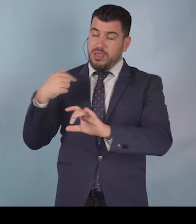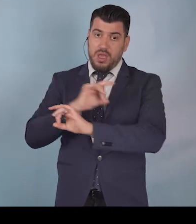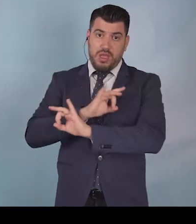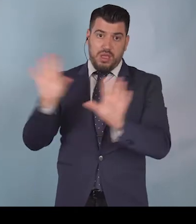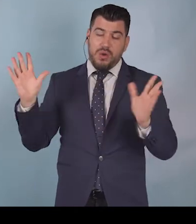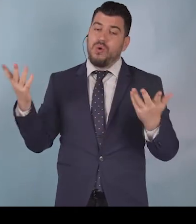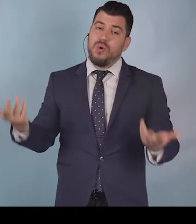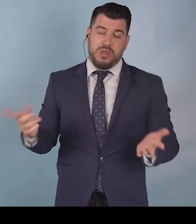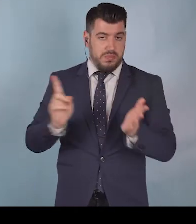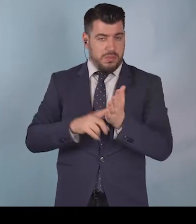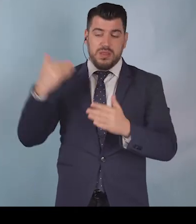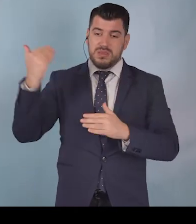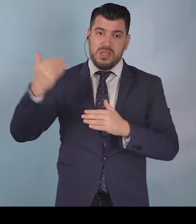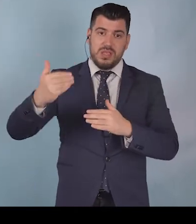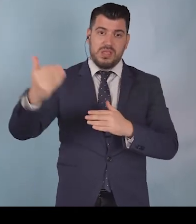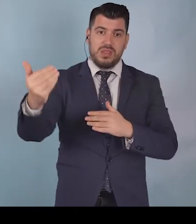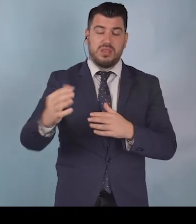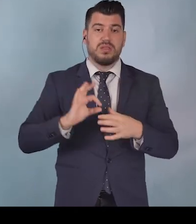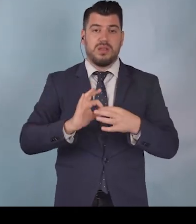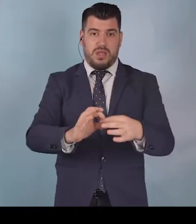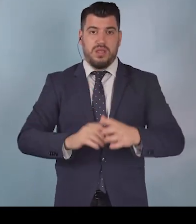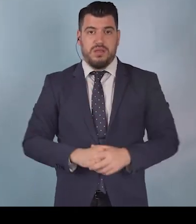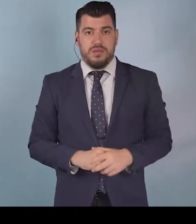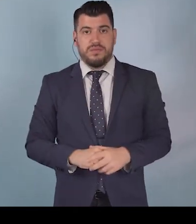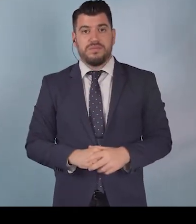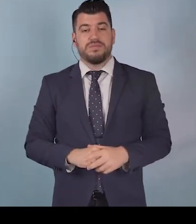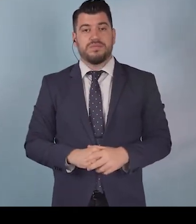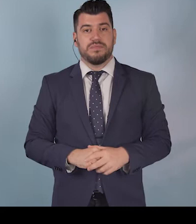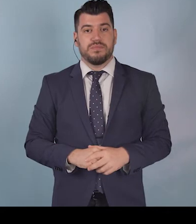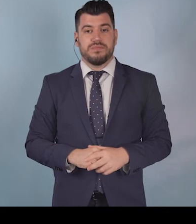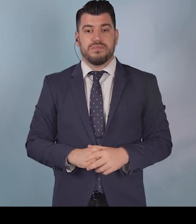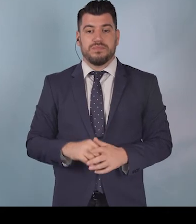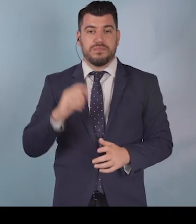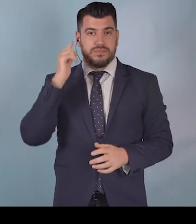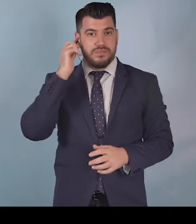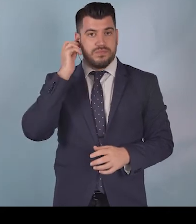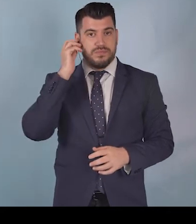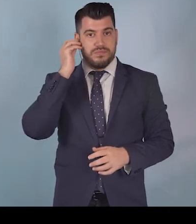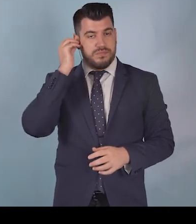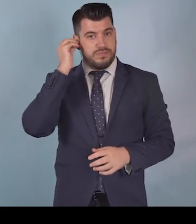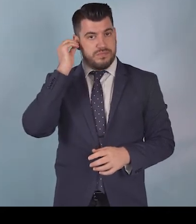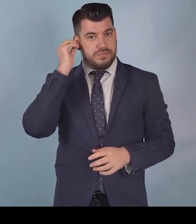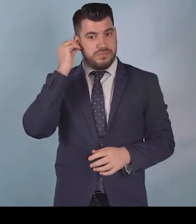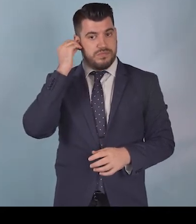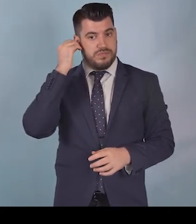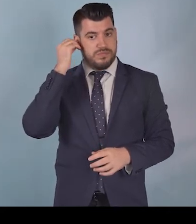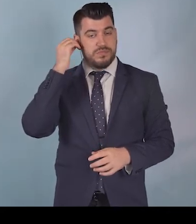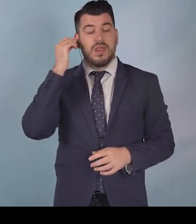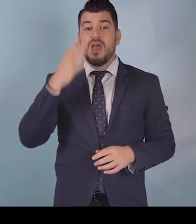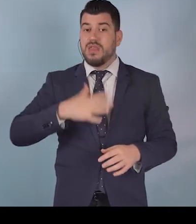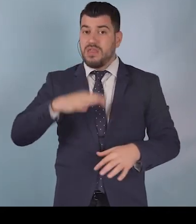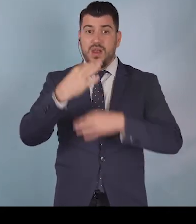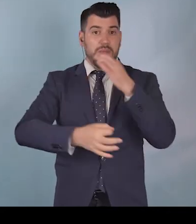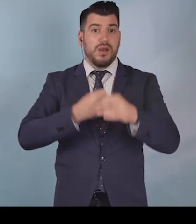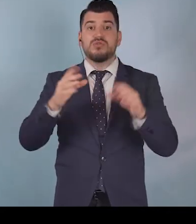Θα συνεχίσω από τα θετικά παραδείγματα τα οποία αναφέρατε. Τα συγκεκριμένα coming out μελών της ελληνικής κυβέρνησης αυτή τη